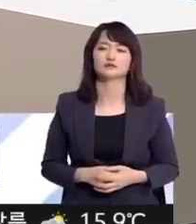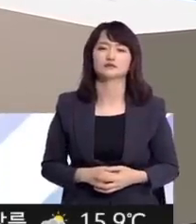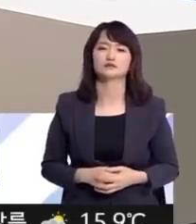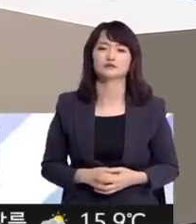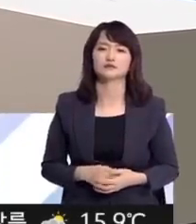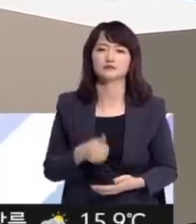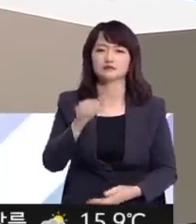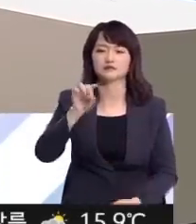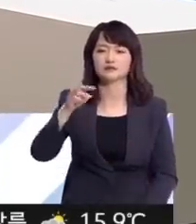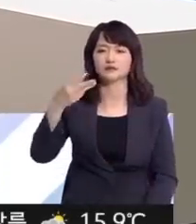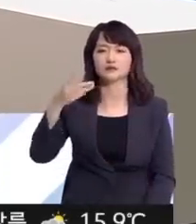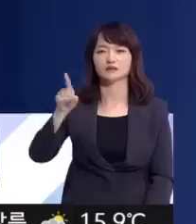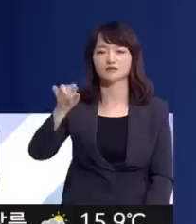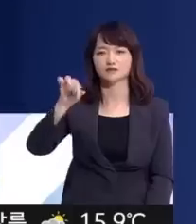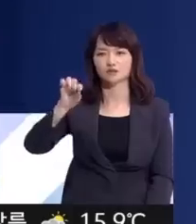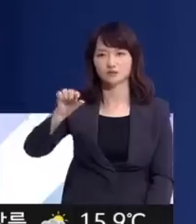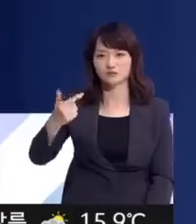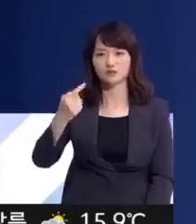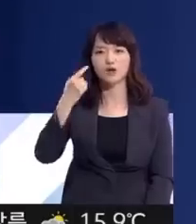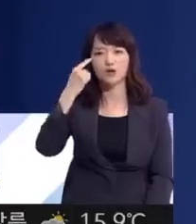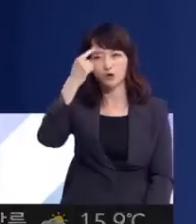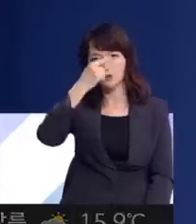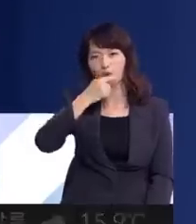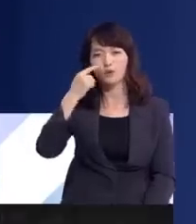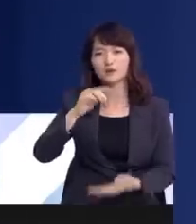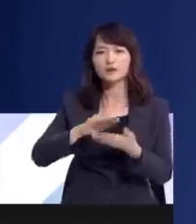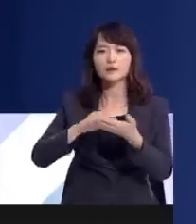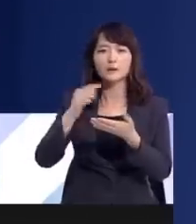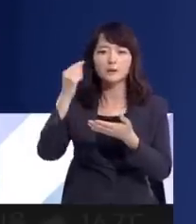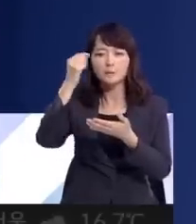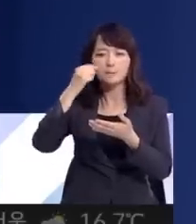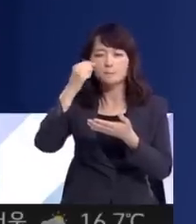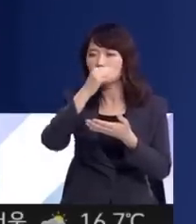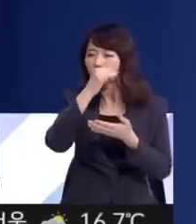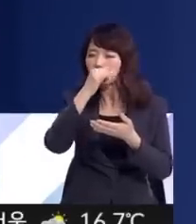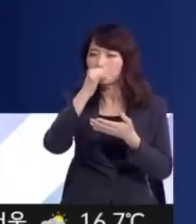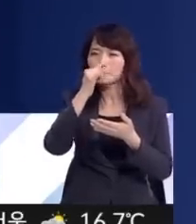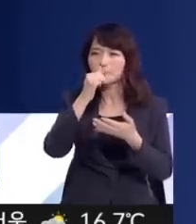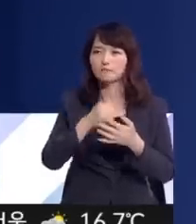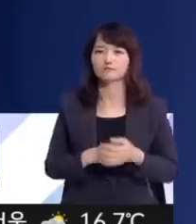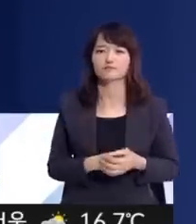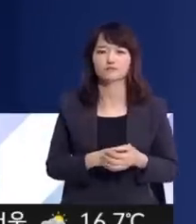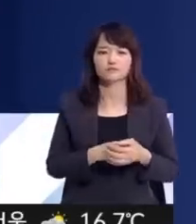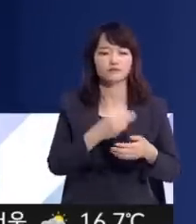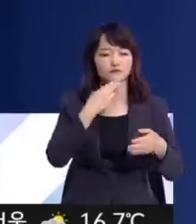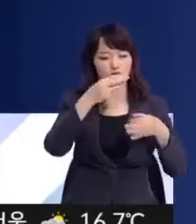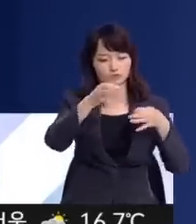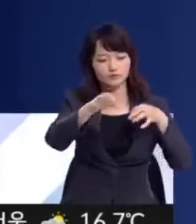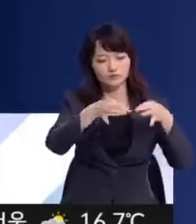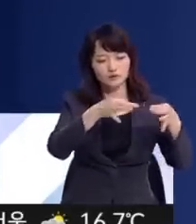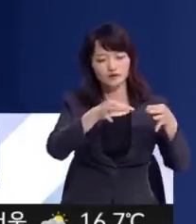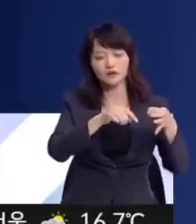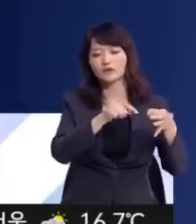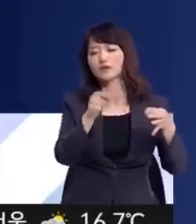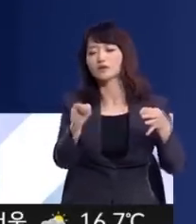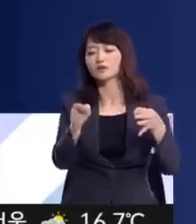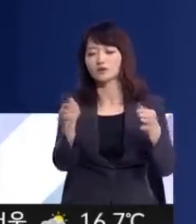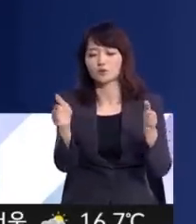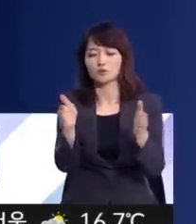코스튬에서 막 페이스페인팅 하는 분들이 그러니까 길거리 쪽에 그 좁은 골목에 또 바깥에 테이블 놓고 뭐 또 영업을